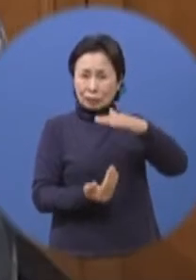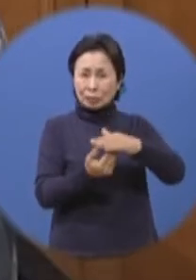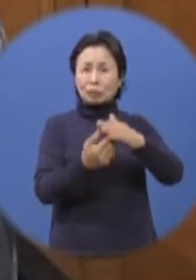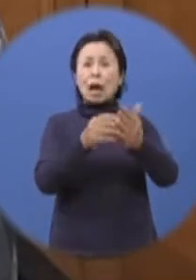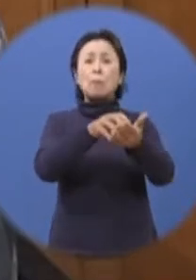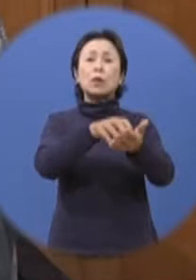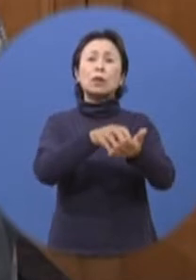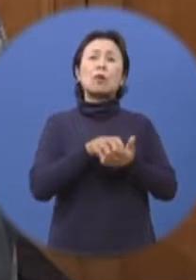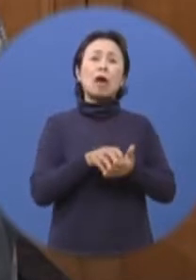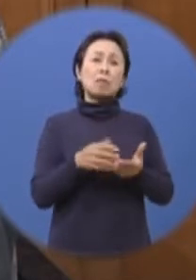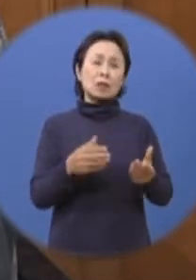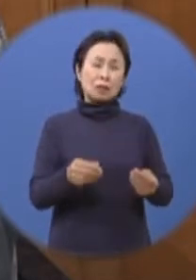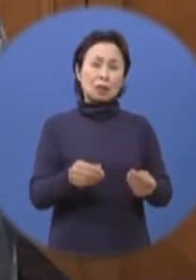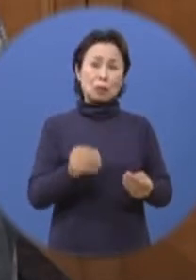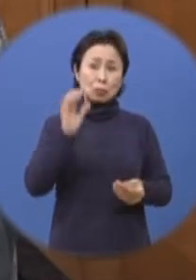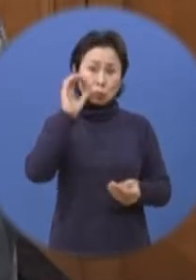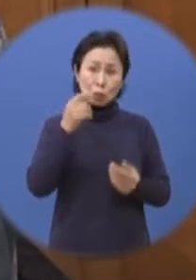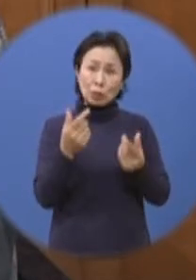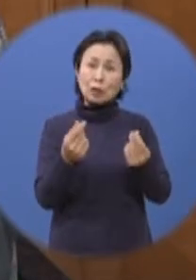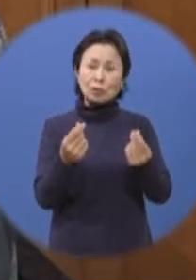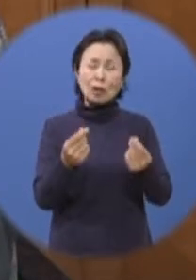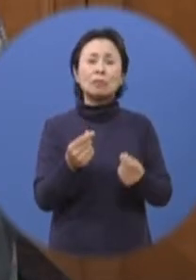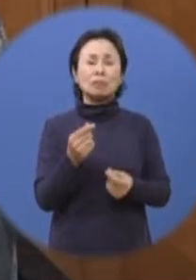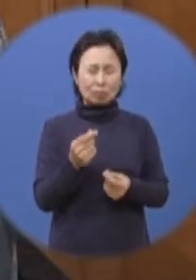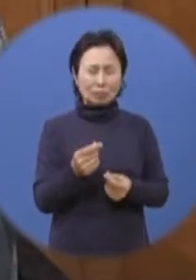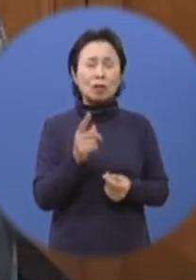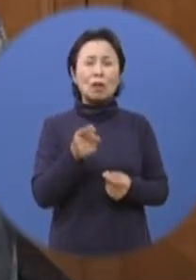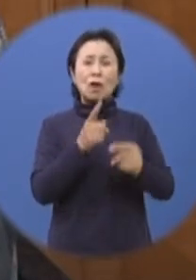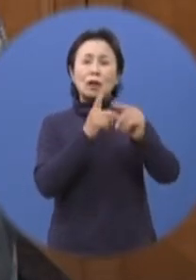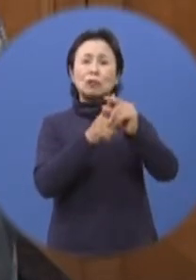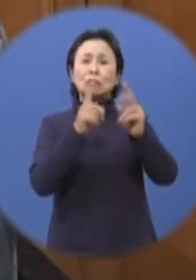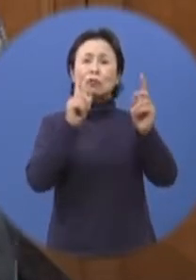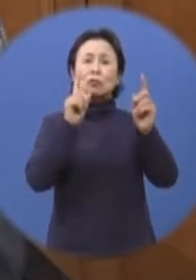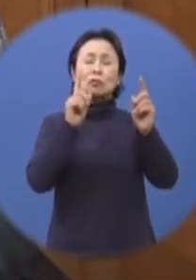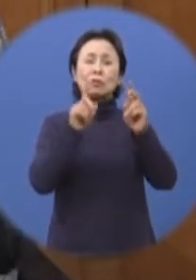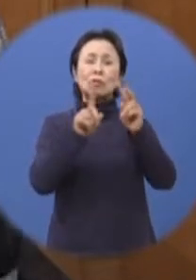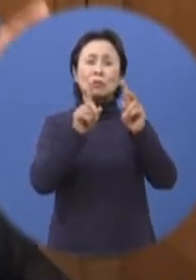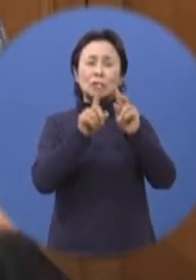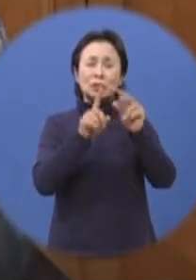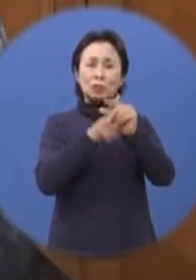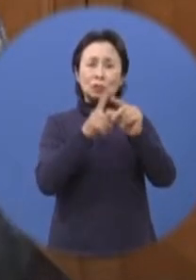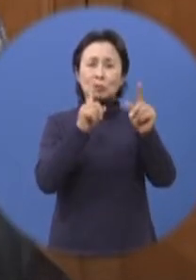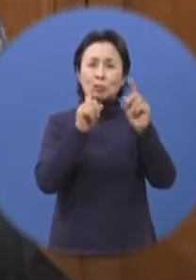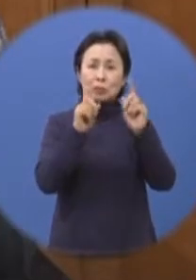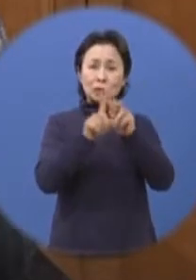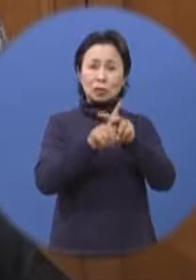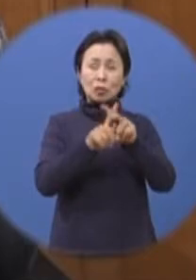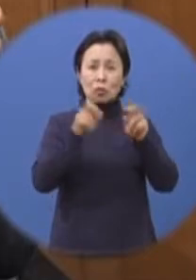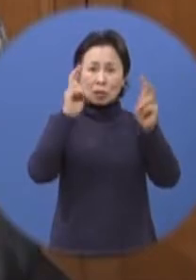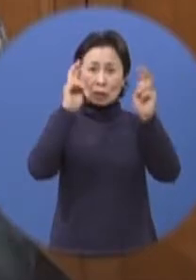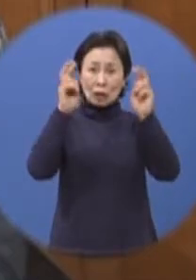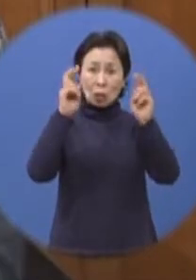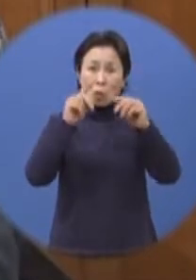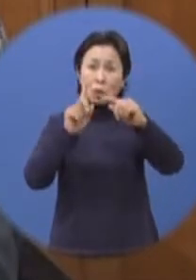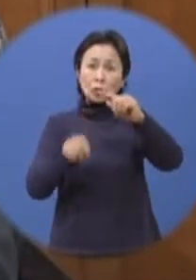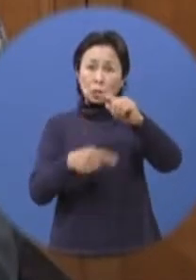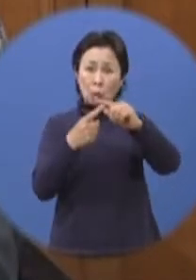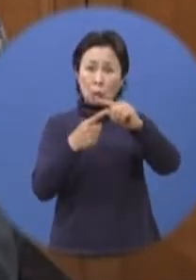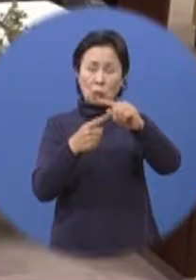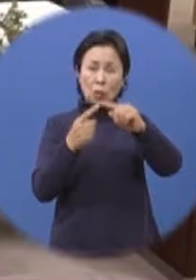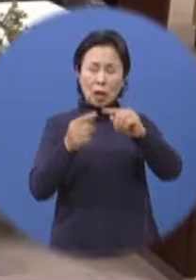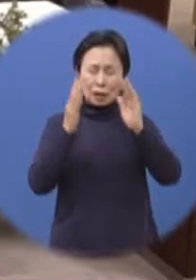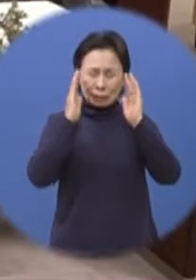よ中小企業庁のあの肝いりであのそういう組織をつくってもうずっとやってるんです